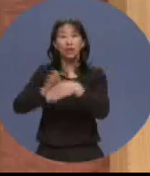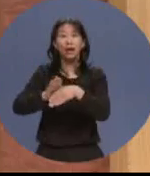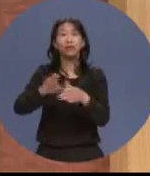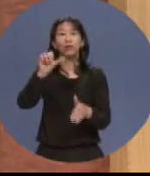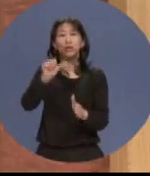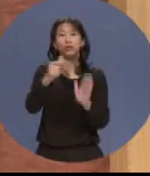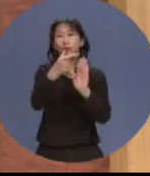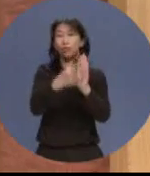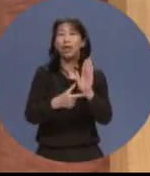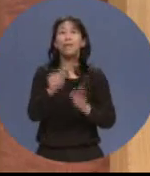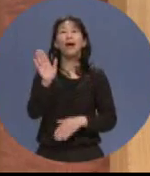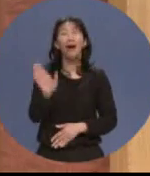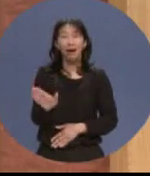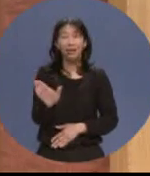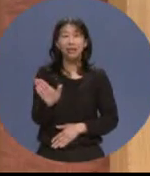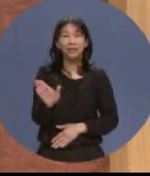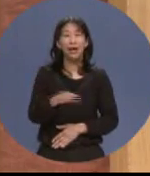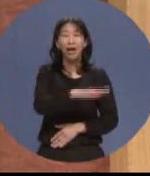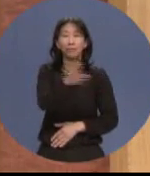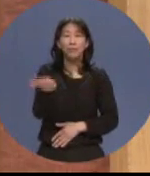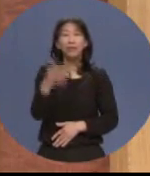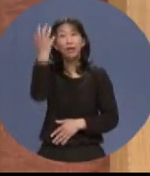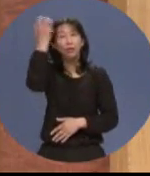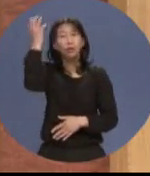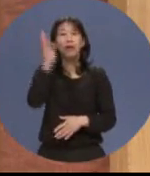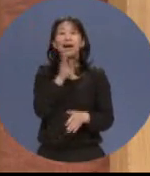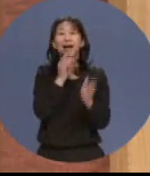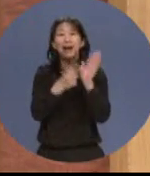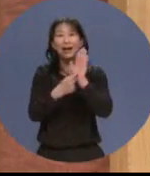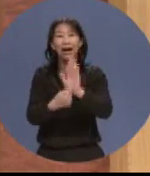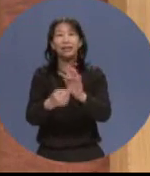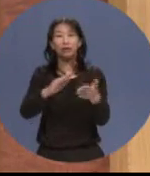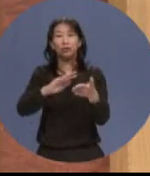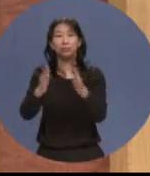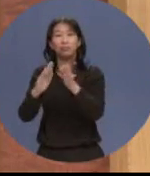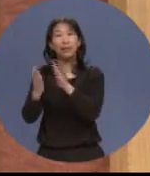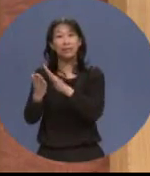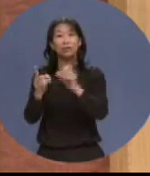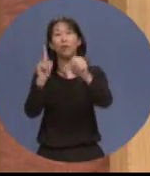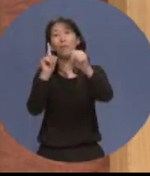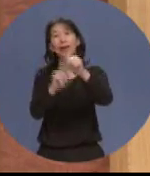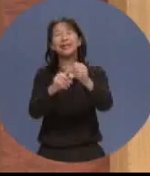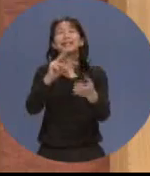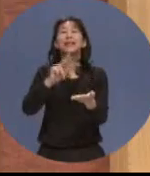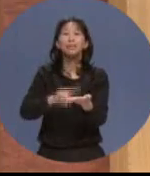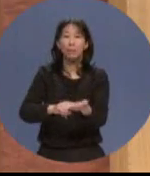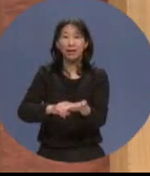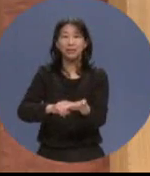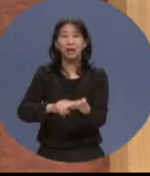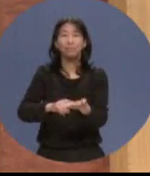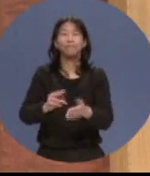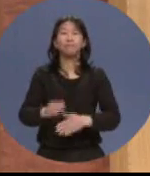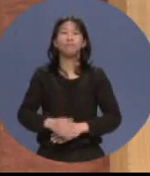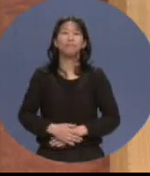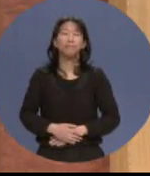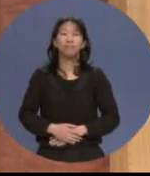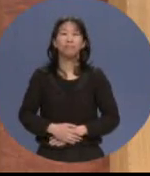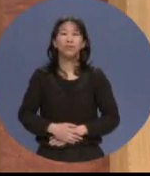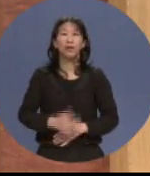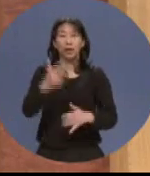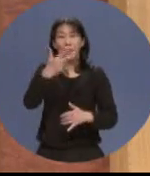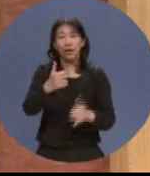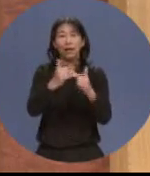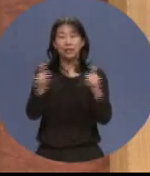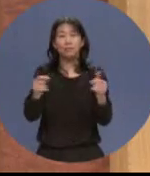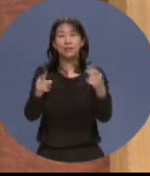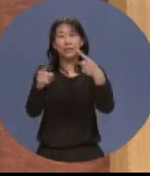の5つをテーマに、みんなの夢が叶う街を目指して定めています。市民一